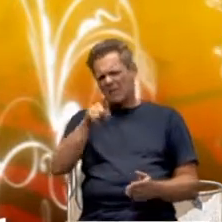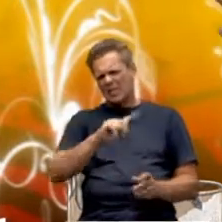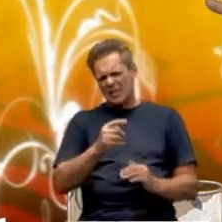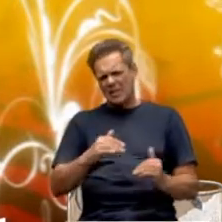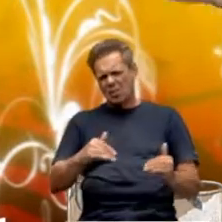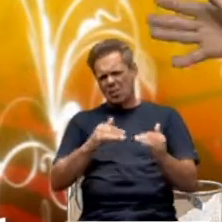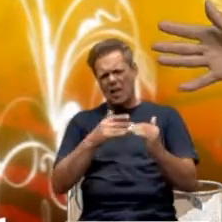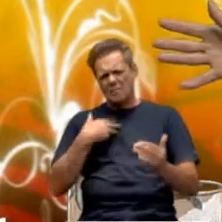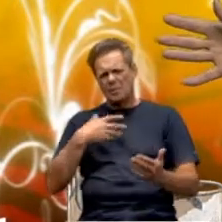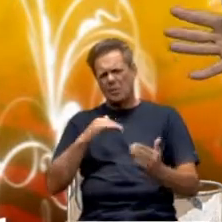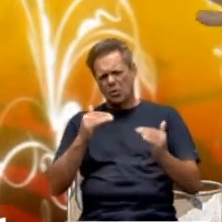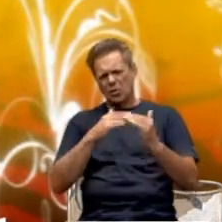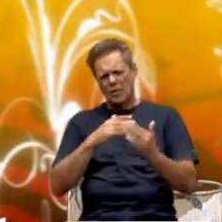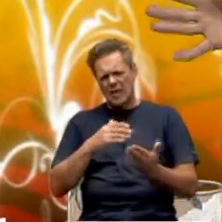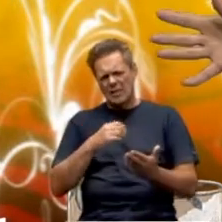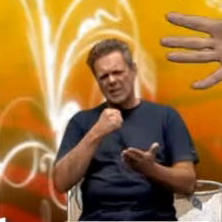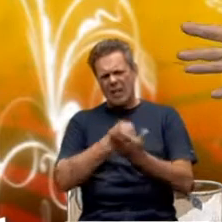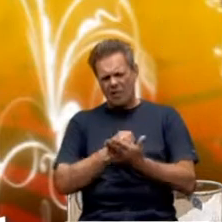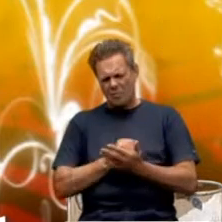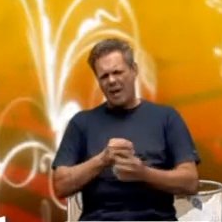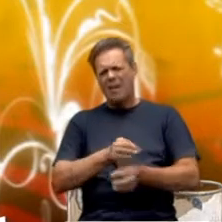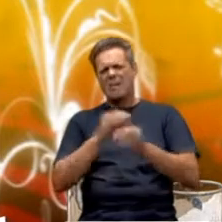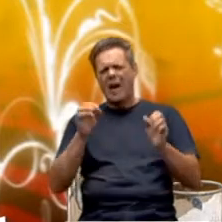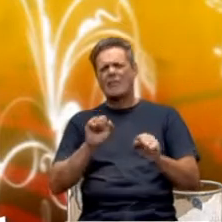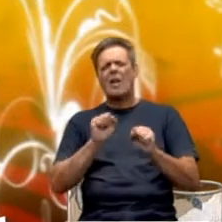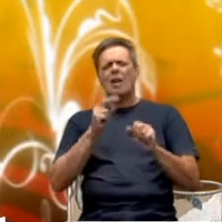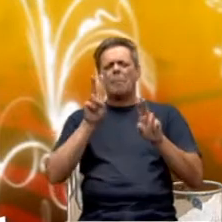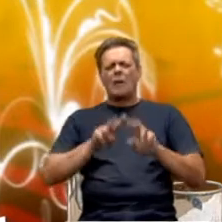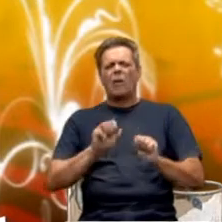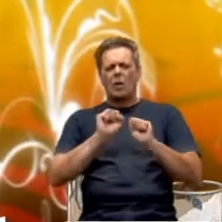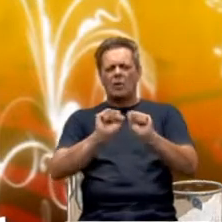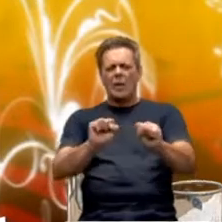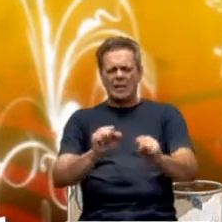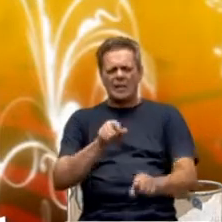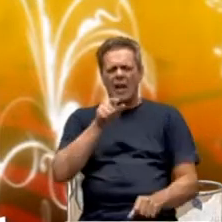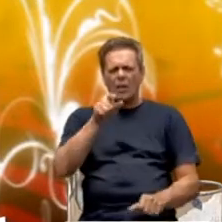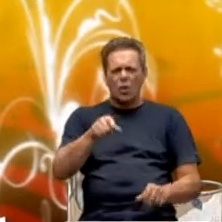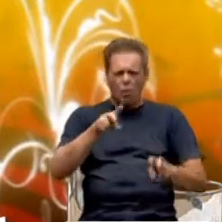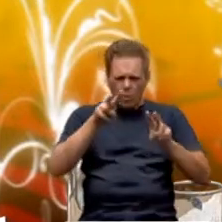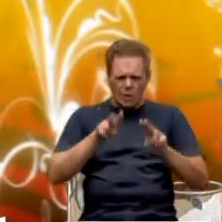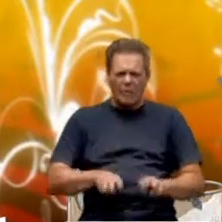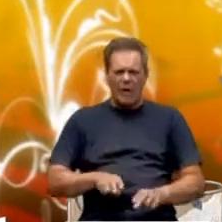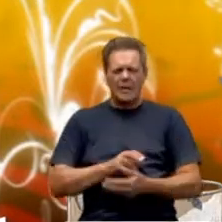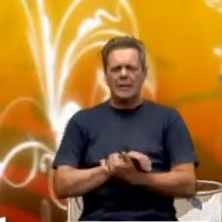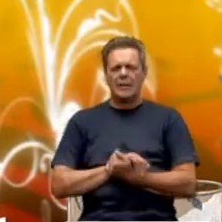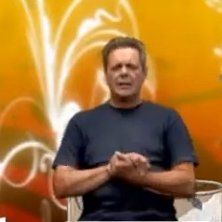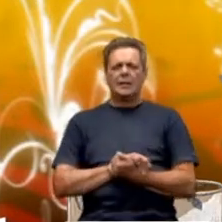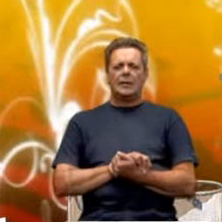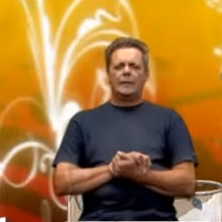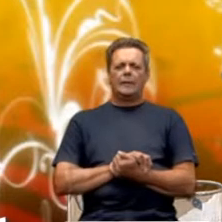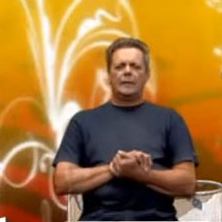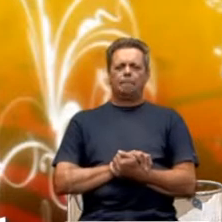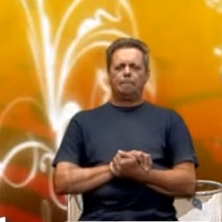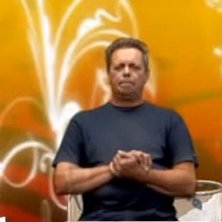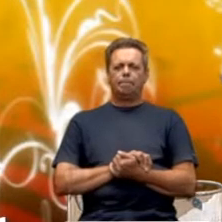sa stavovima javne pravobraniteljice i Ministarstva zdravlja i sve, da je to u stvari, da je to u